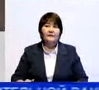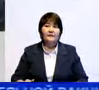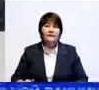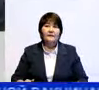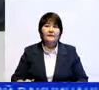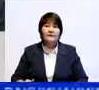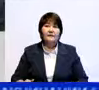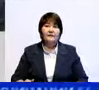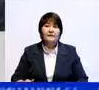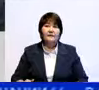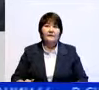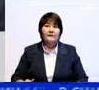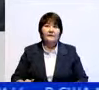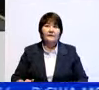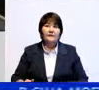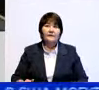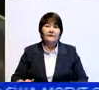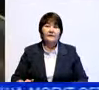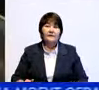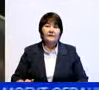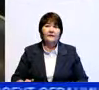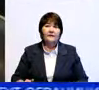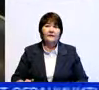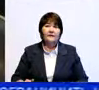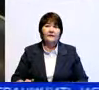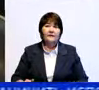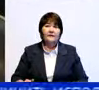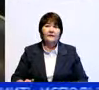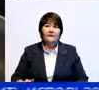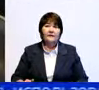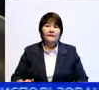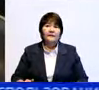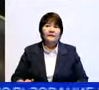Амина Усенова, Даулет Саид, Шыңғыс Шумаханов, Канат Махамбетов, телеканал Кызыларда.